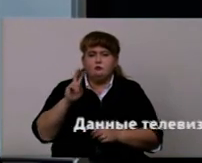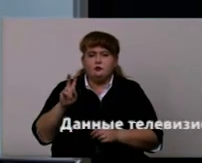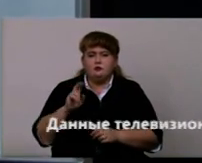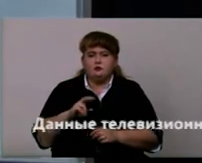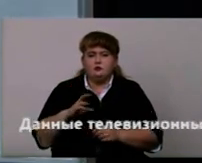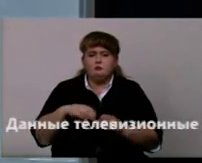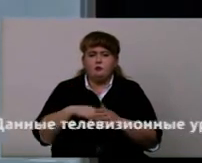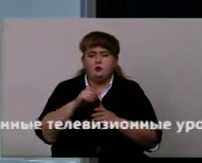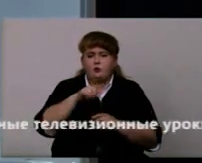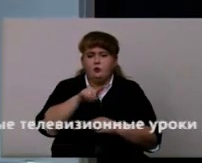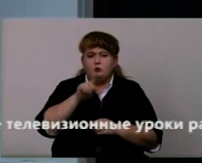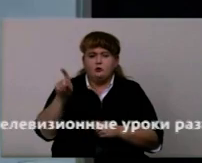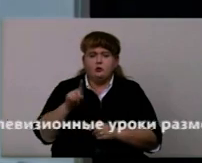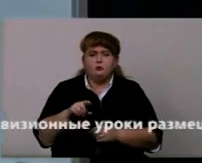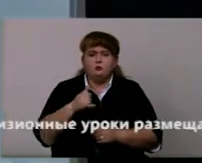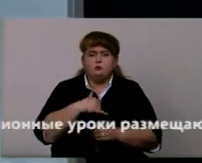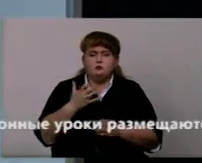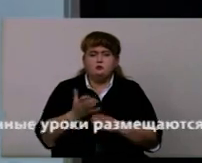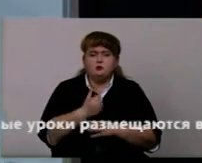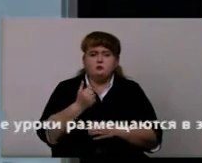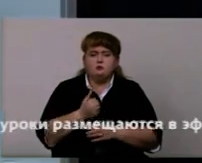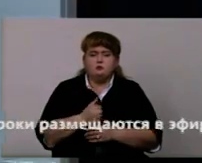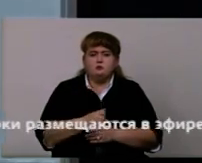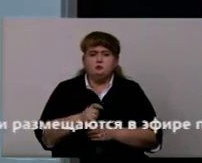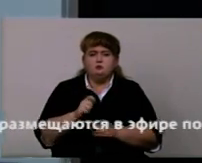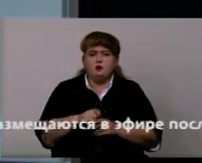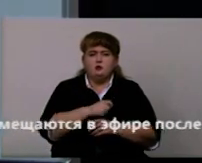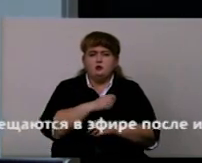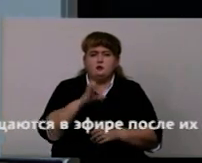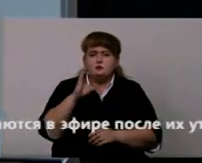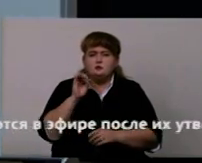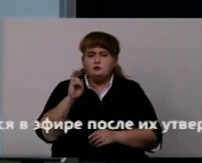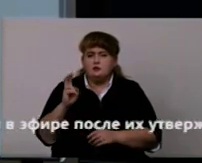А из-под корня нам у нас получится метр в секунду.